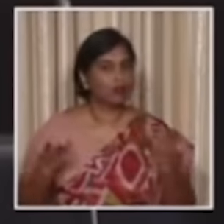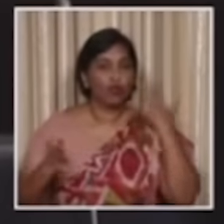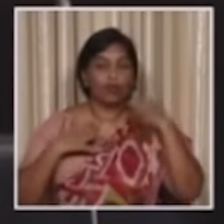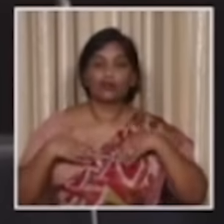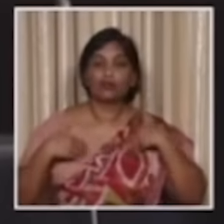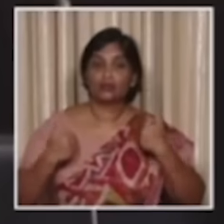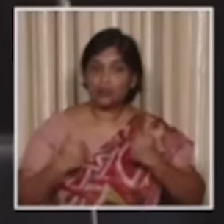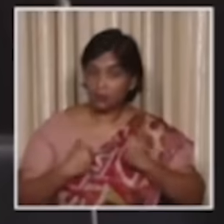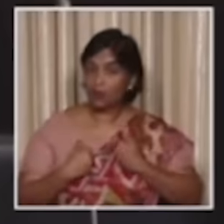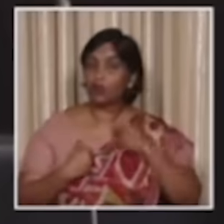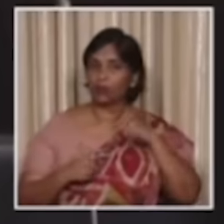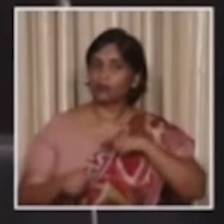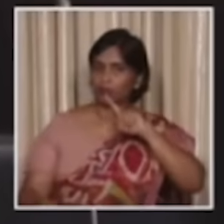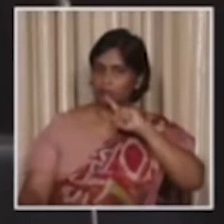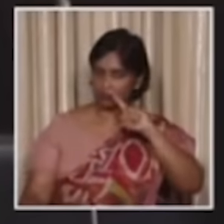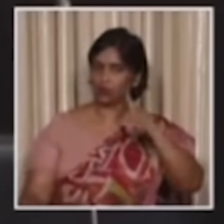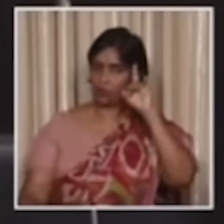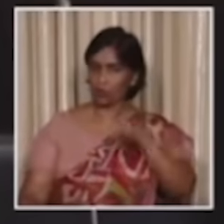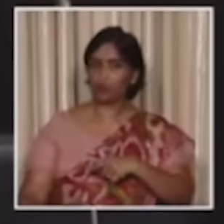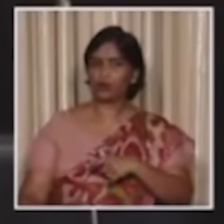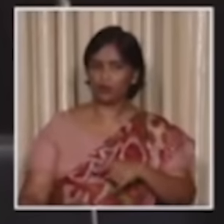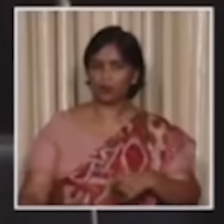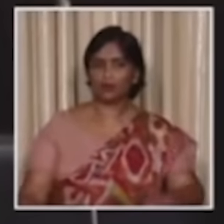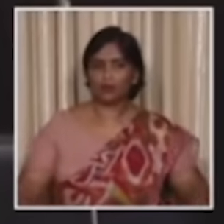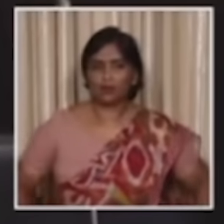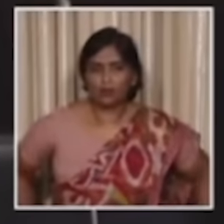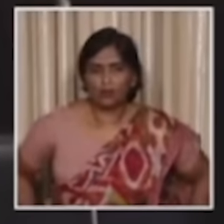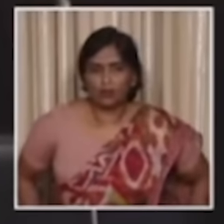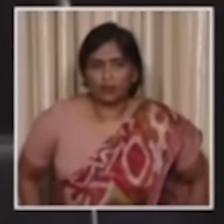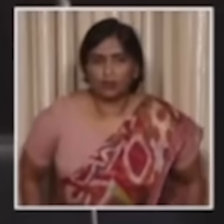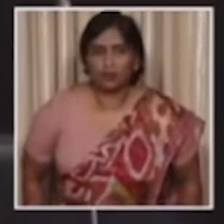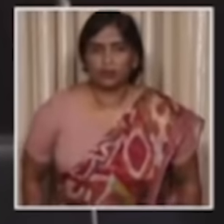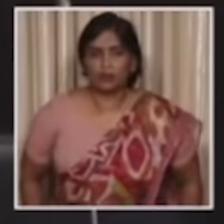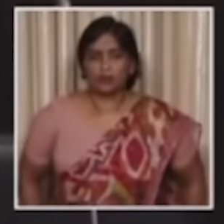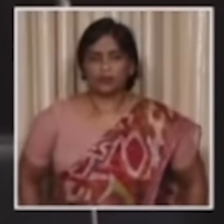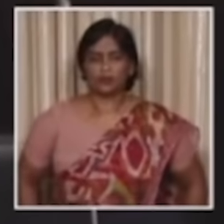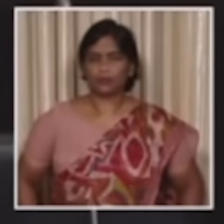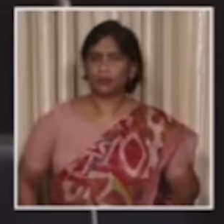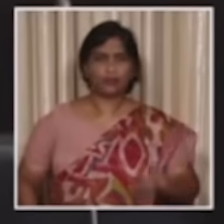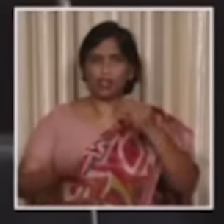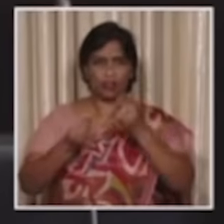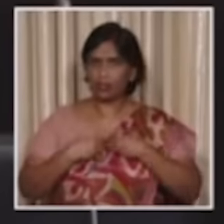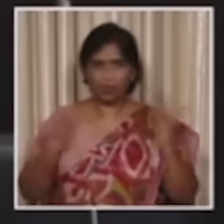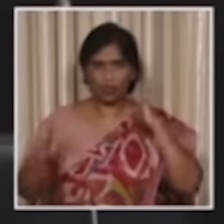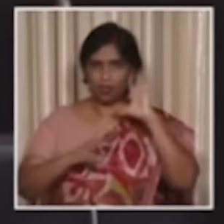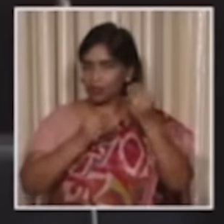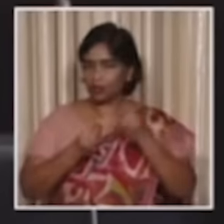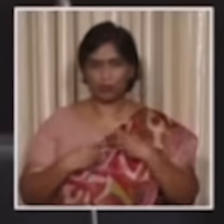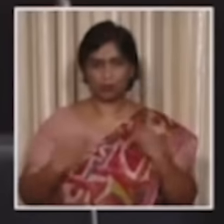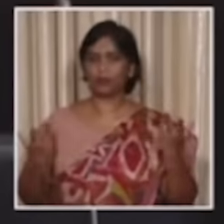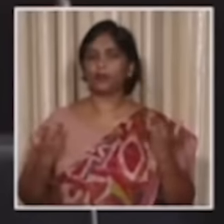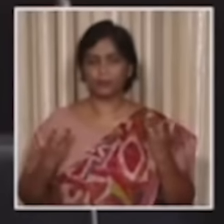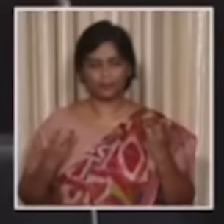සෞඛ්‍ය සංවිධානයට අපි දන්වනවා. මේ වගේ No, you have not given me the details of those who have been